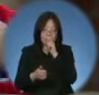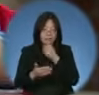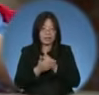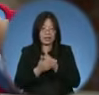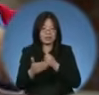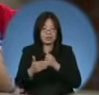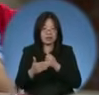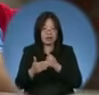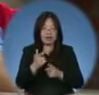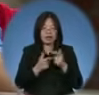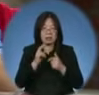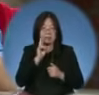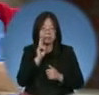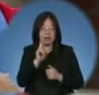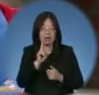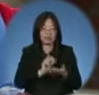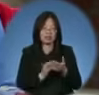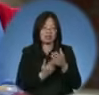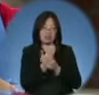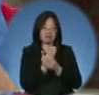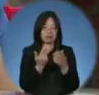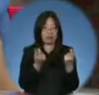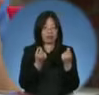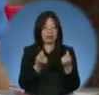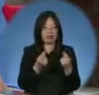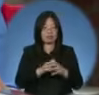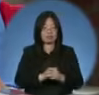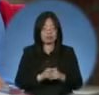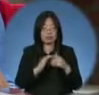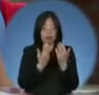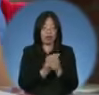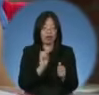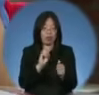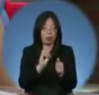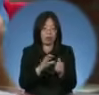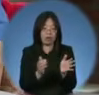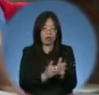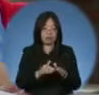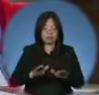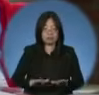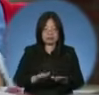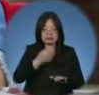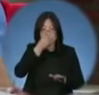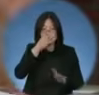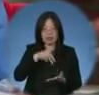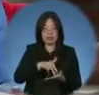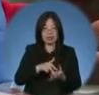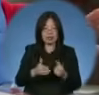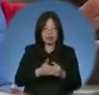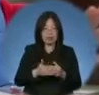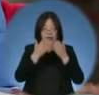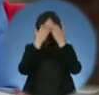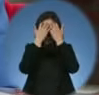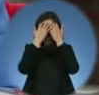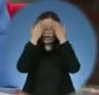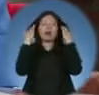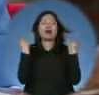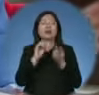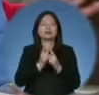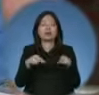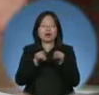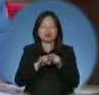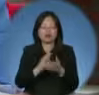어떤 끔찍한 일이 벌어지는 네. 것도 있지만 네. 그냥 다 얘기하고 내가 지금 힘든 상황이니까 고통은 서로